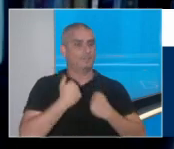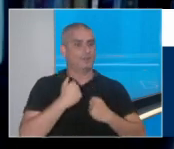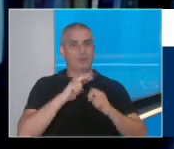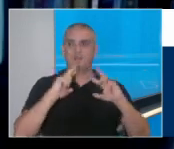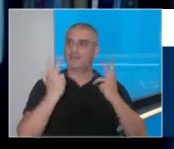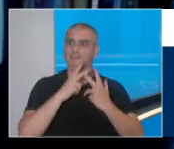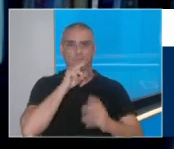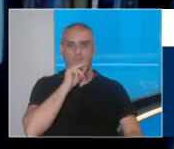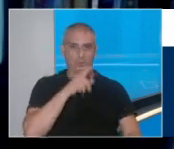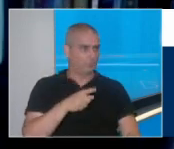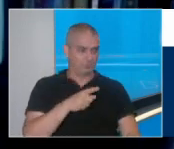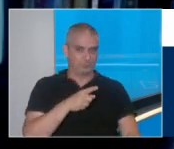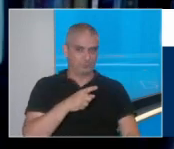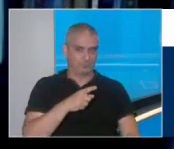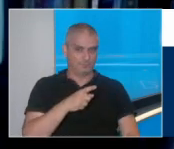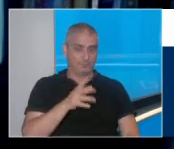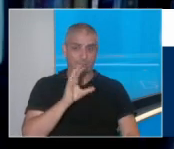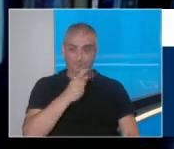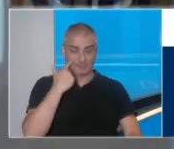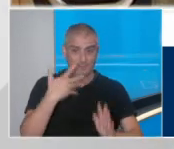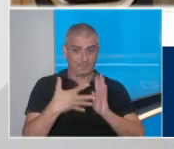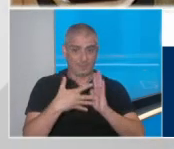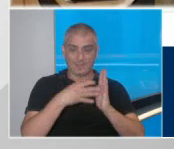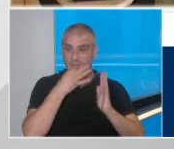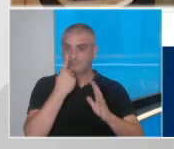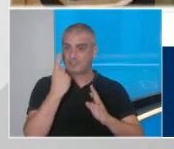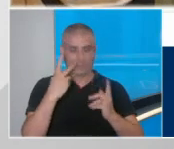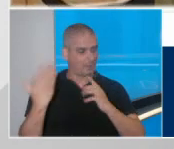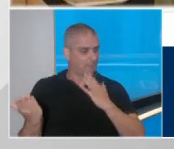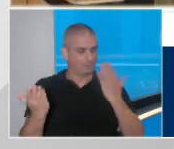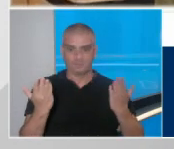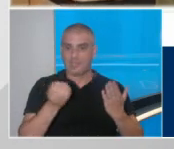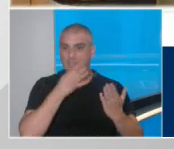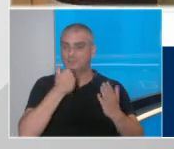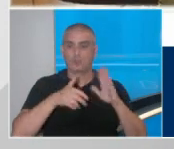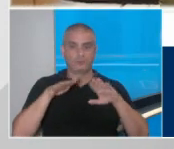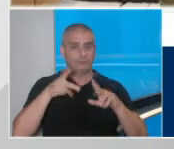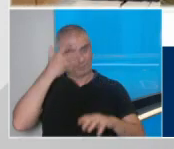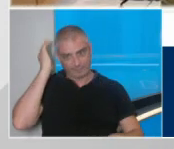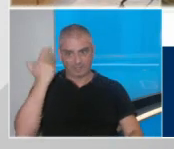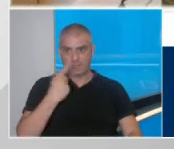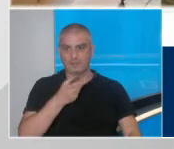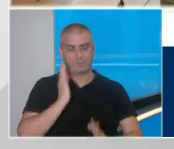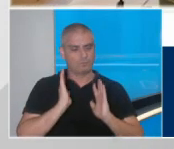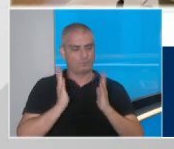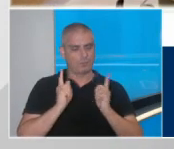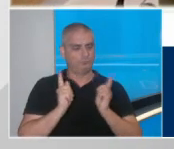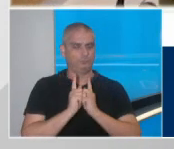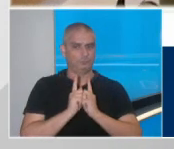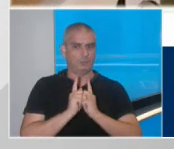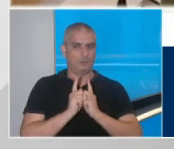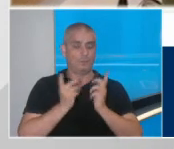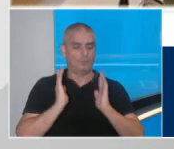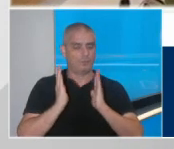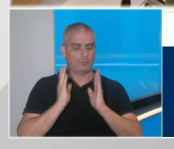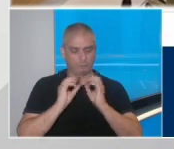לציבור. ואם בחנת את ההצהרות אחת מול השנייה, הצהרה של ראש הממשלה לפיד הייתה הצהרה מאוד מאוד קצרה,